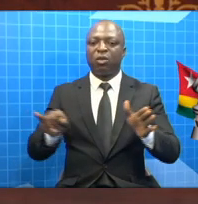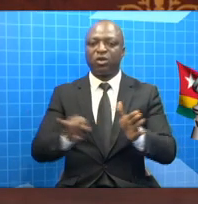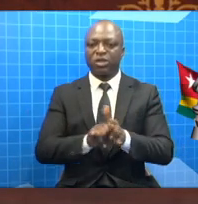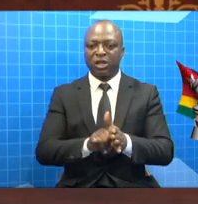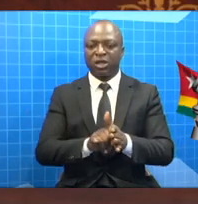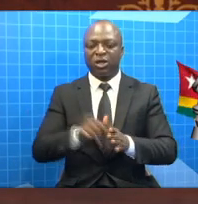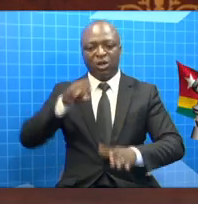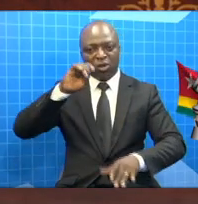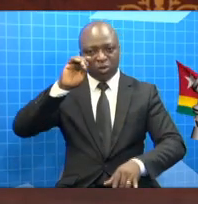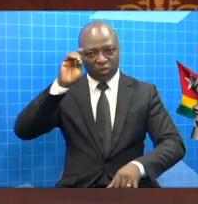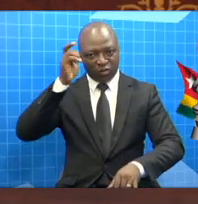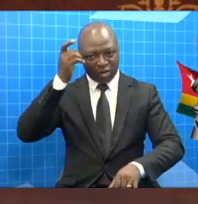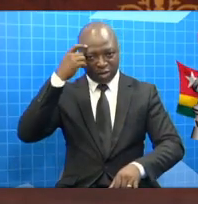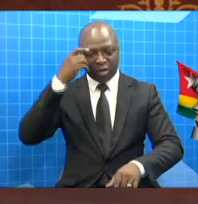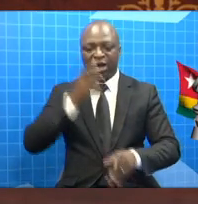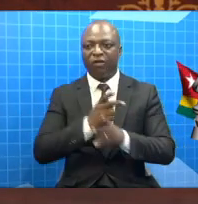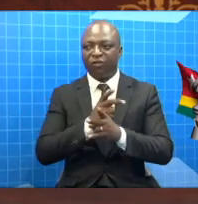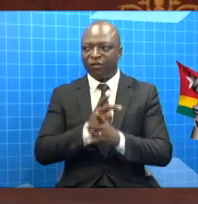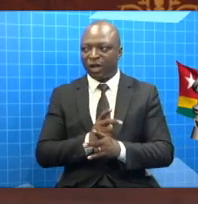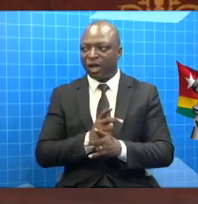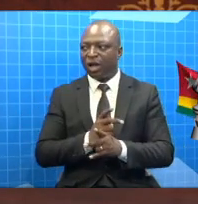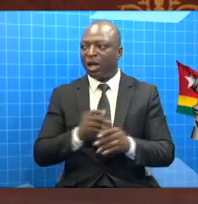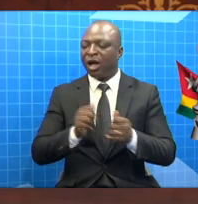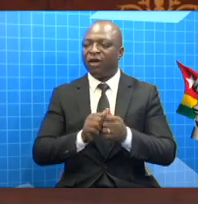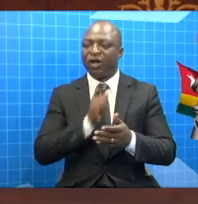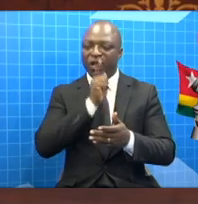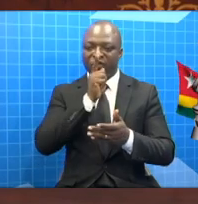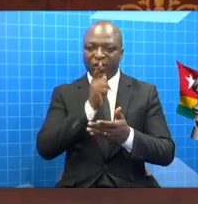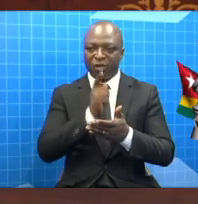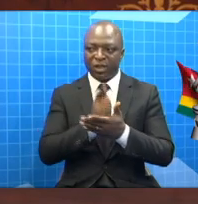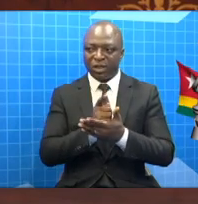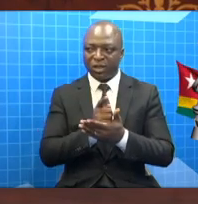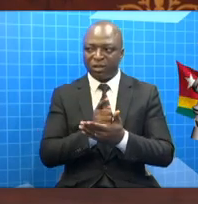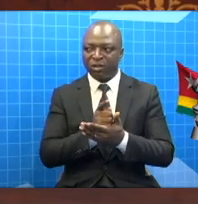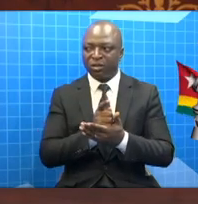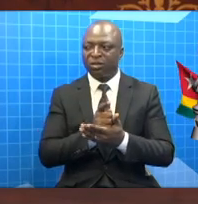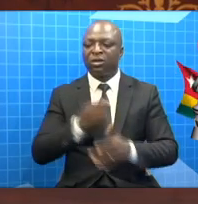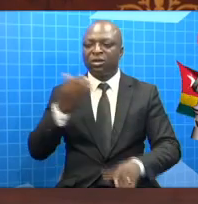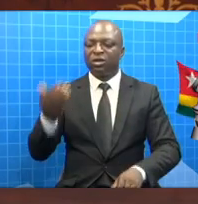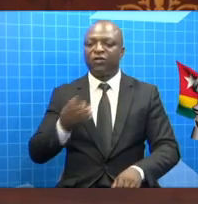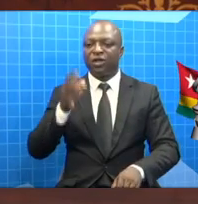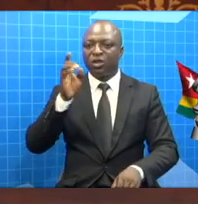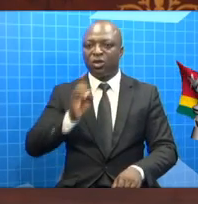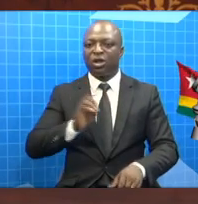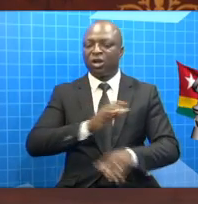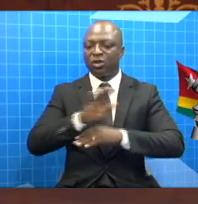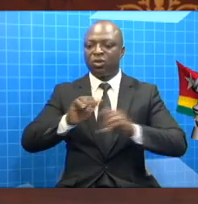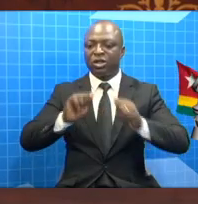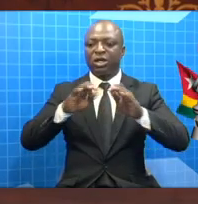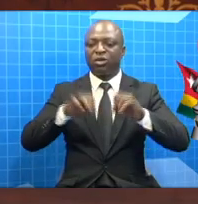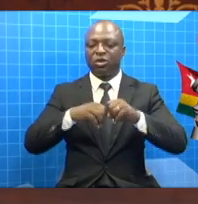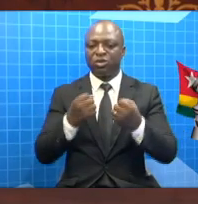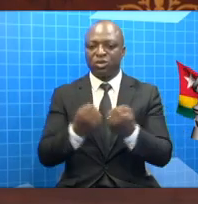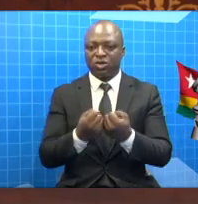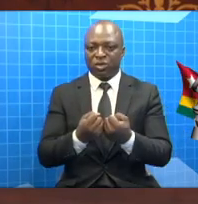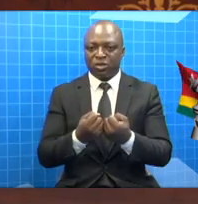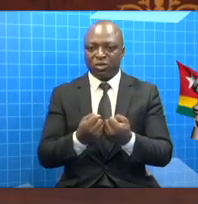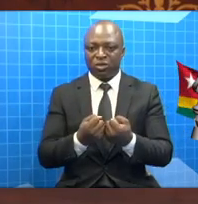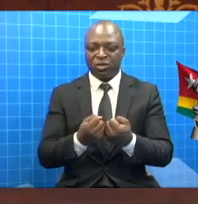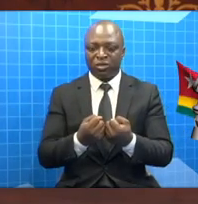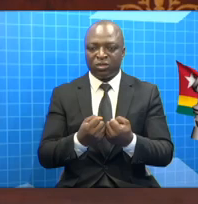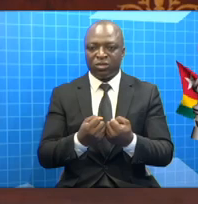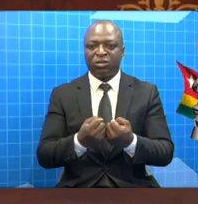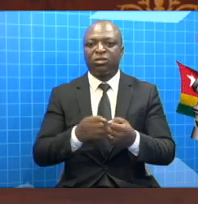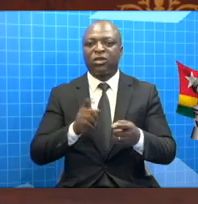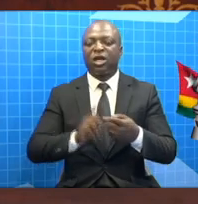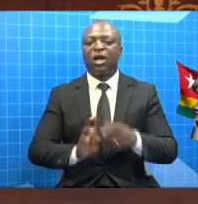Le gouvernement y veillera avec fermeté. J'invite donc tous les acteurs sociaux